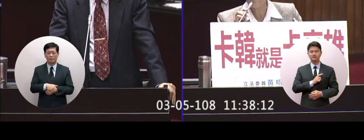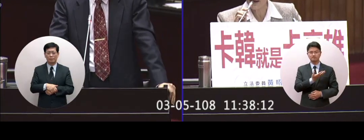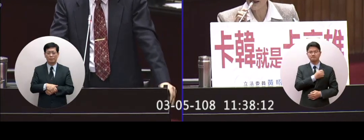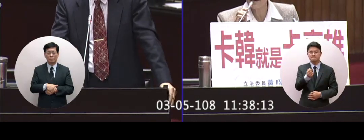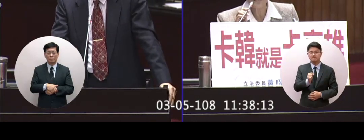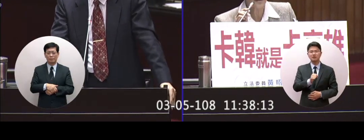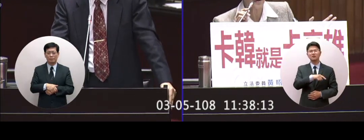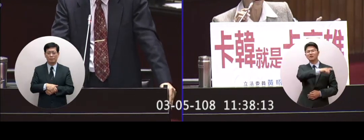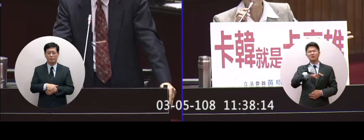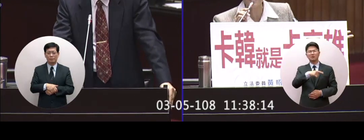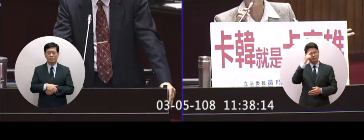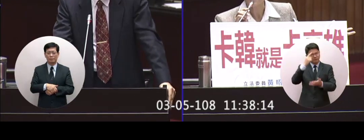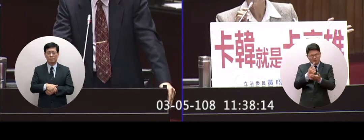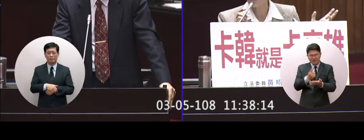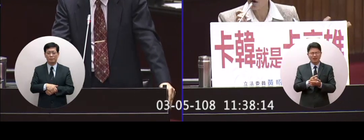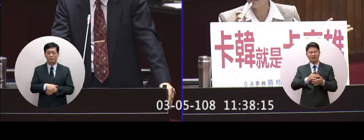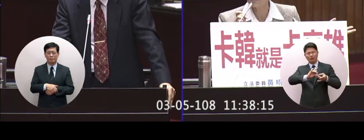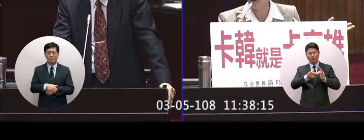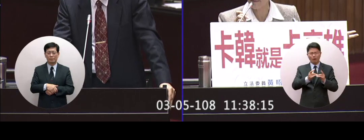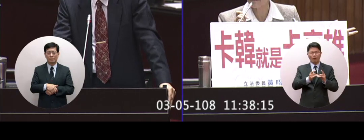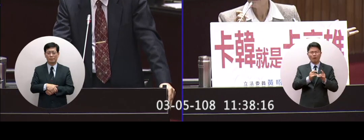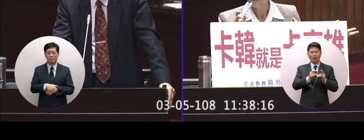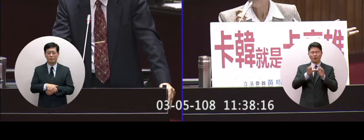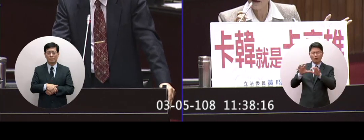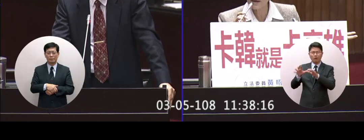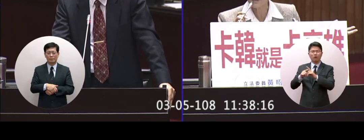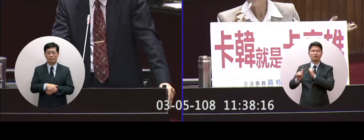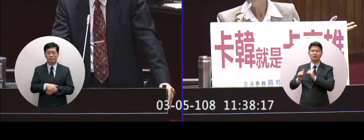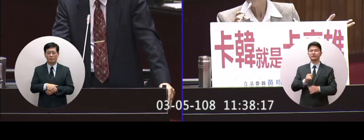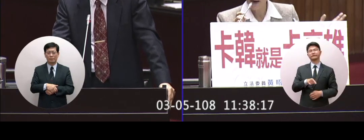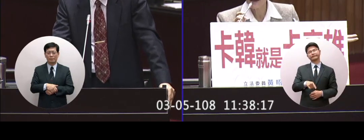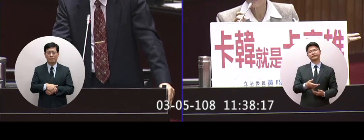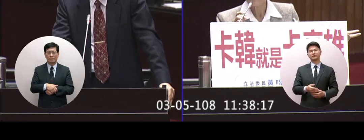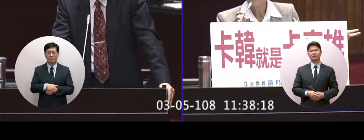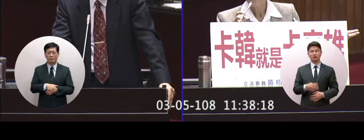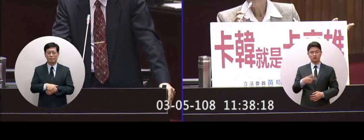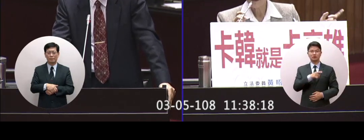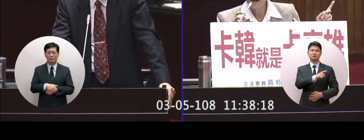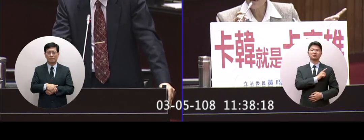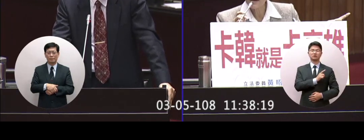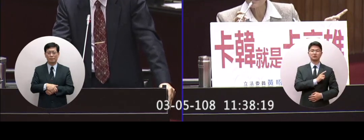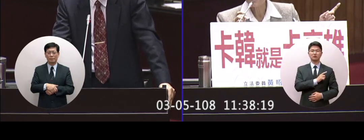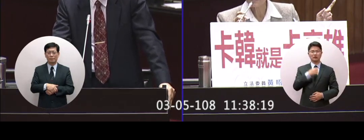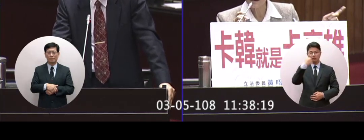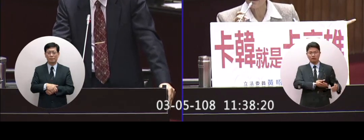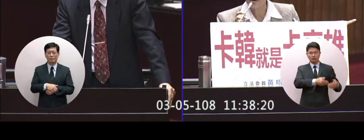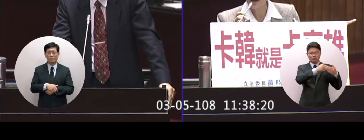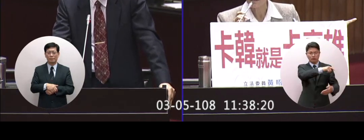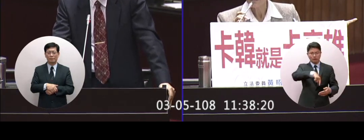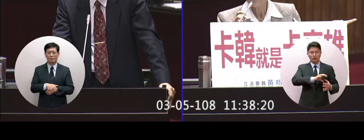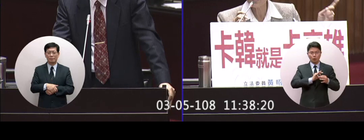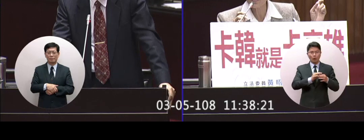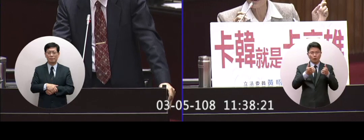你们每天用这种方式来恐吓我们，而且 摆明了两岸的关系当然很